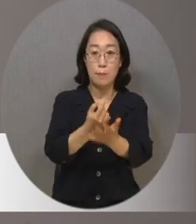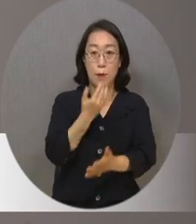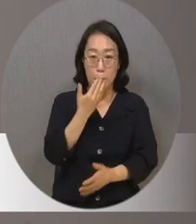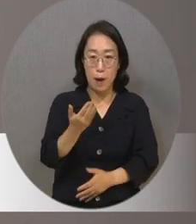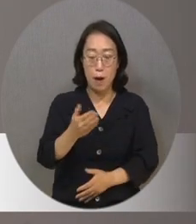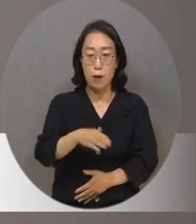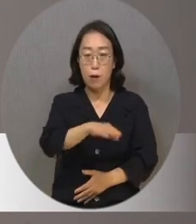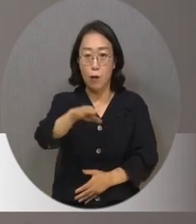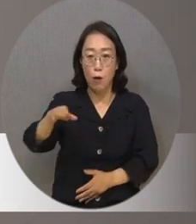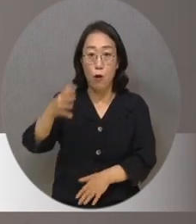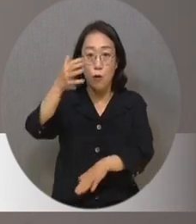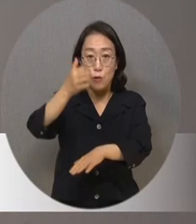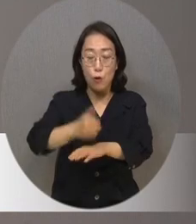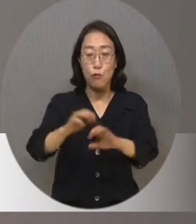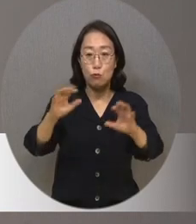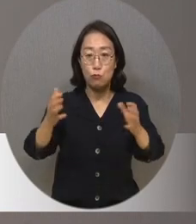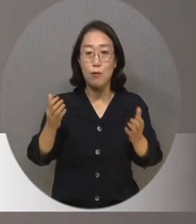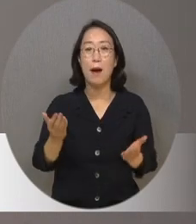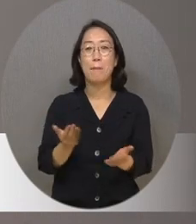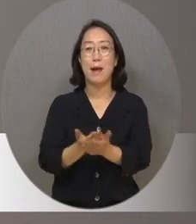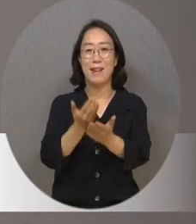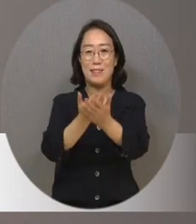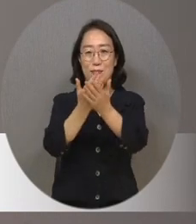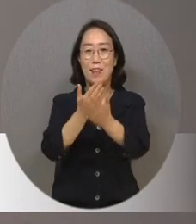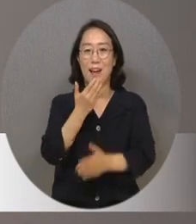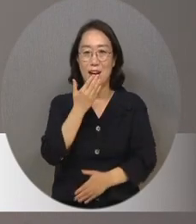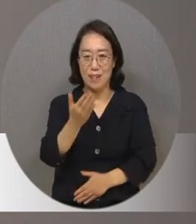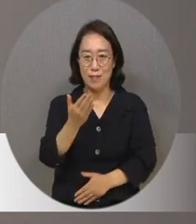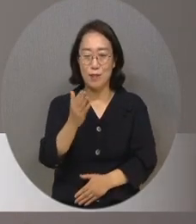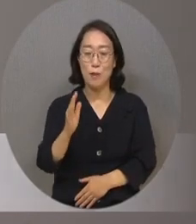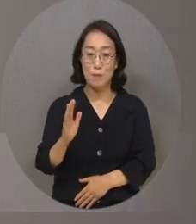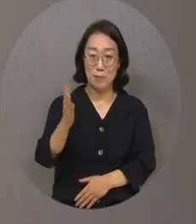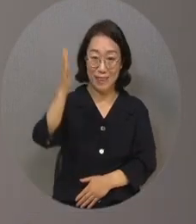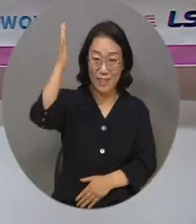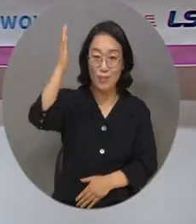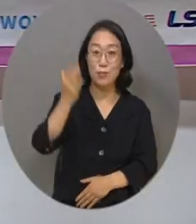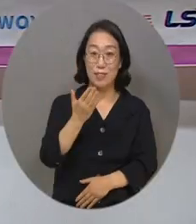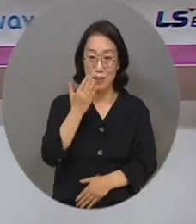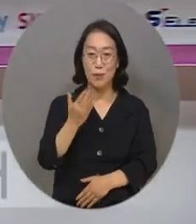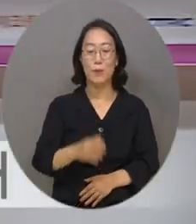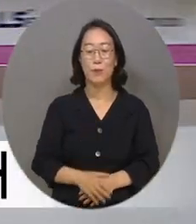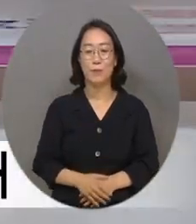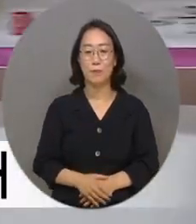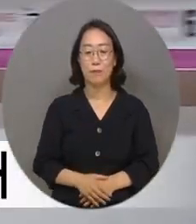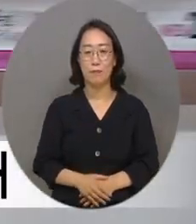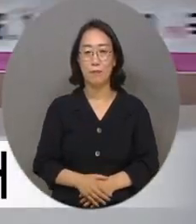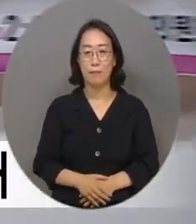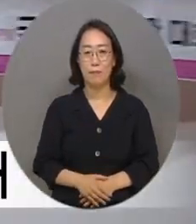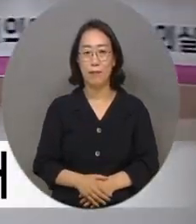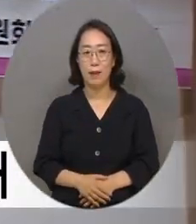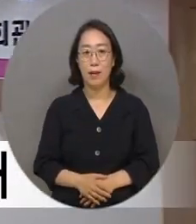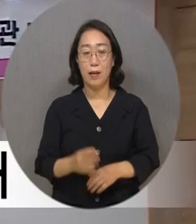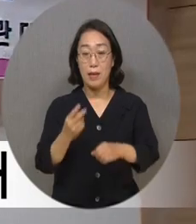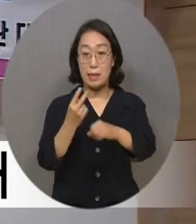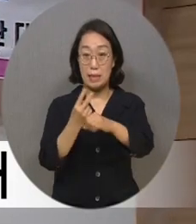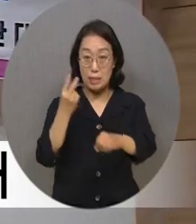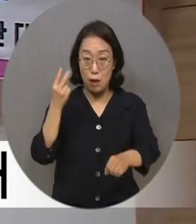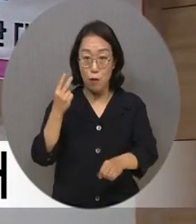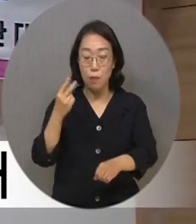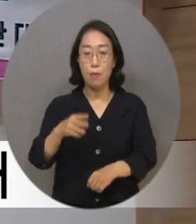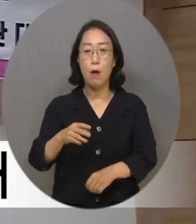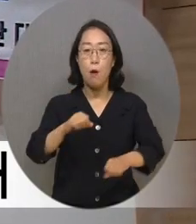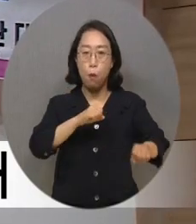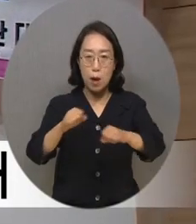통해서 국가문화예술 지능의 주역으로 빛날 수 있도록. 2021년 장애예술인